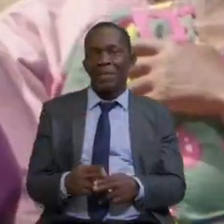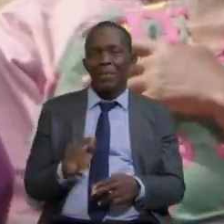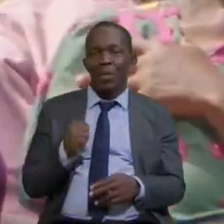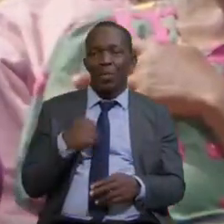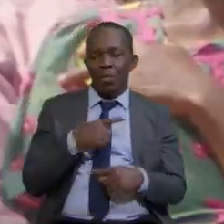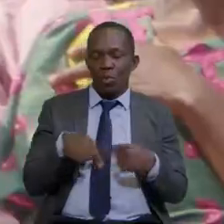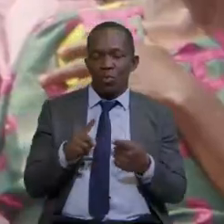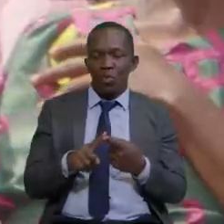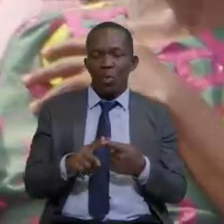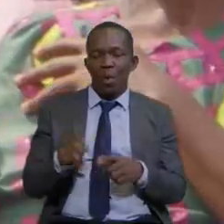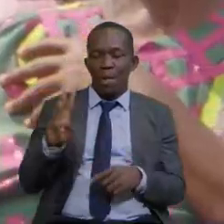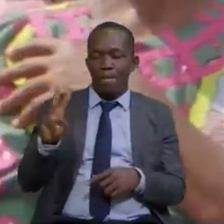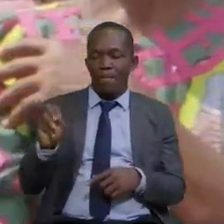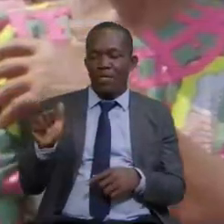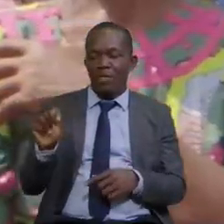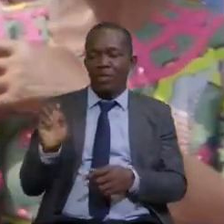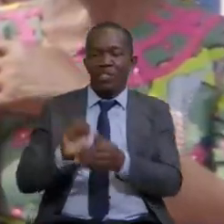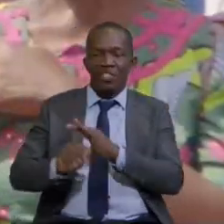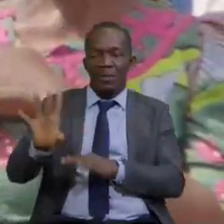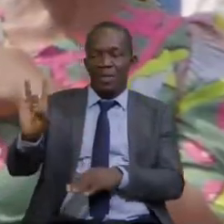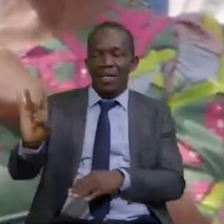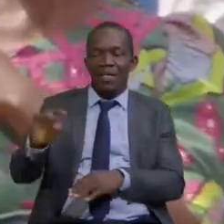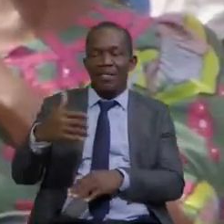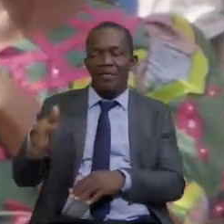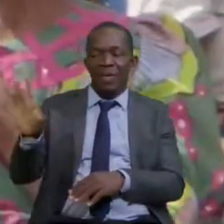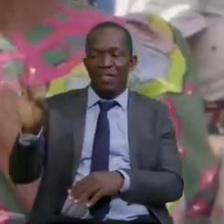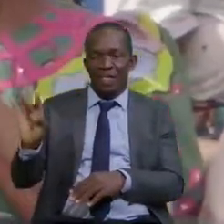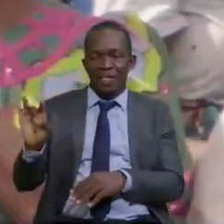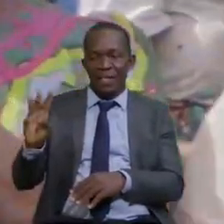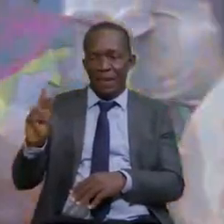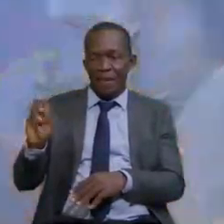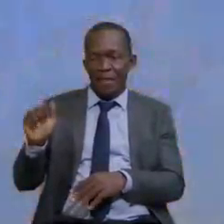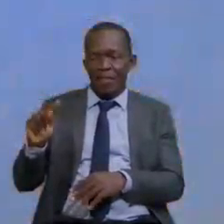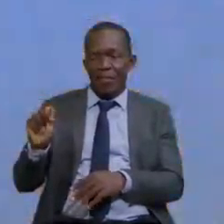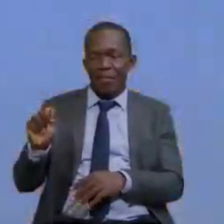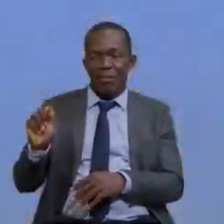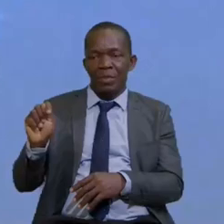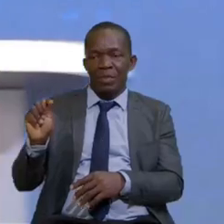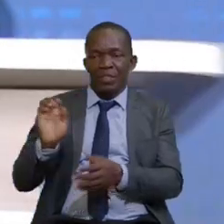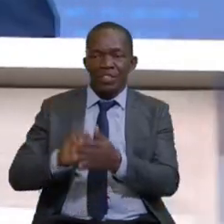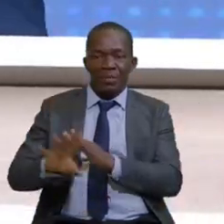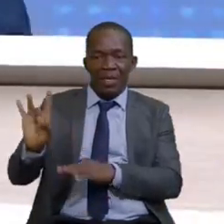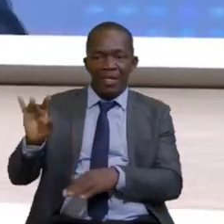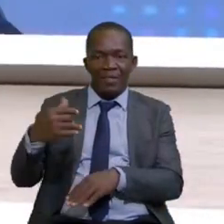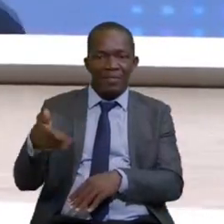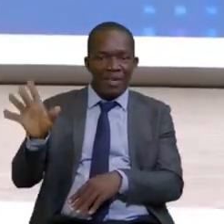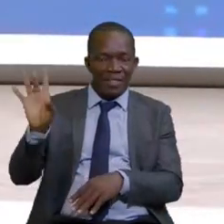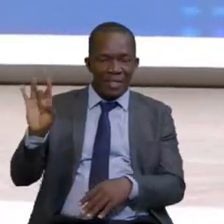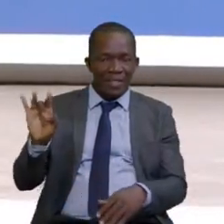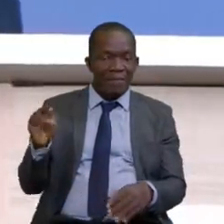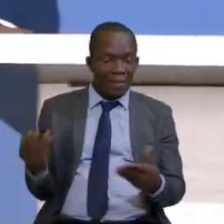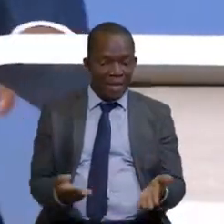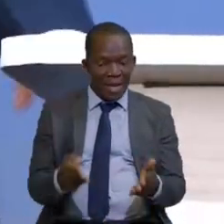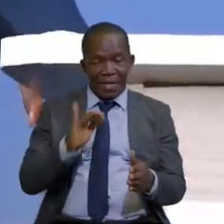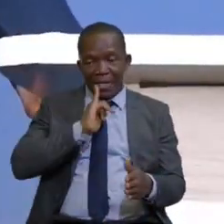je vous lis le verset 8. Matthieu 8, voici le centenier. Et le centenier est venu au